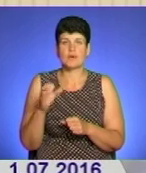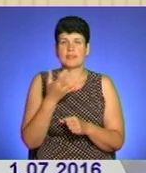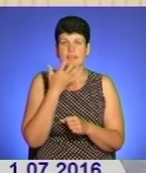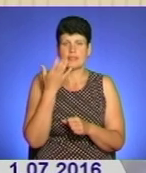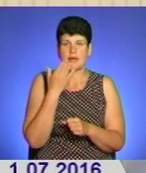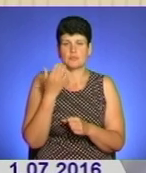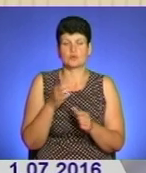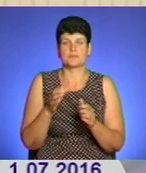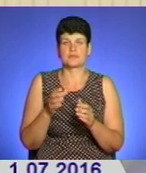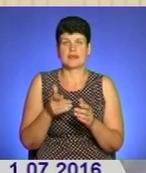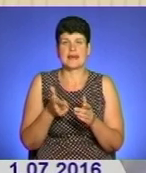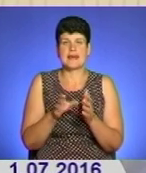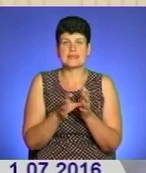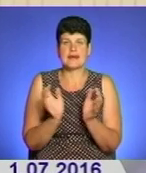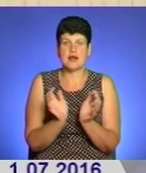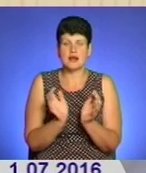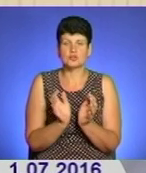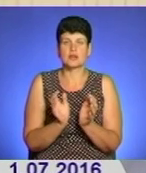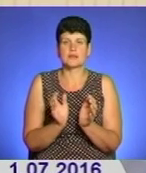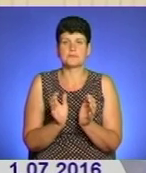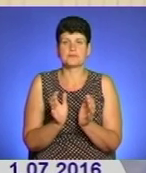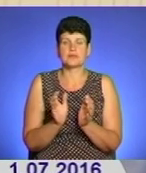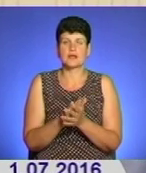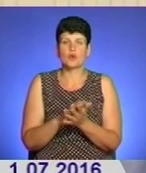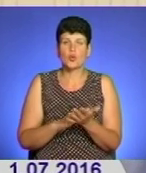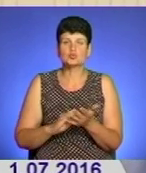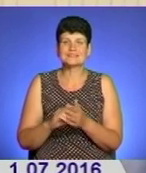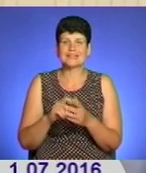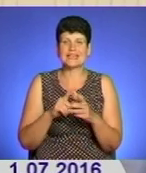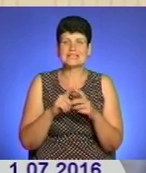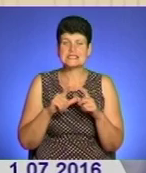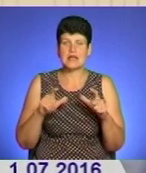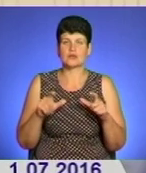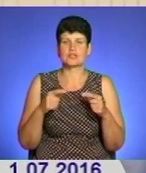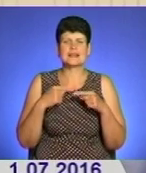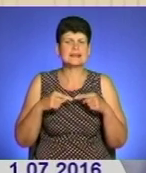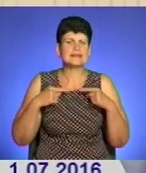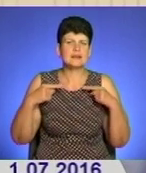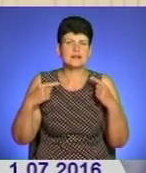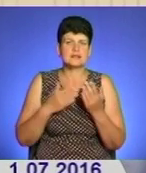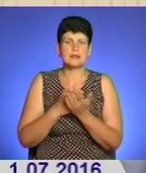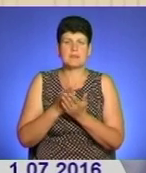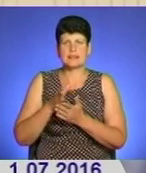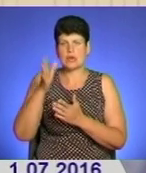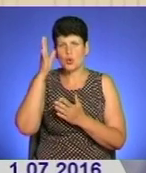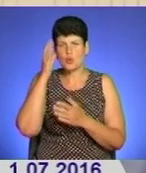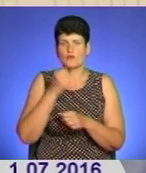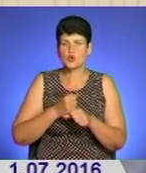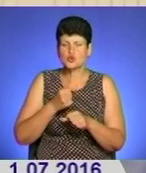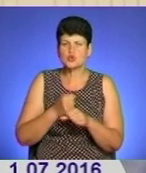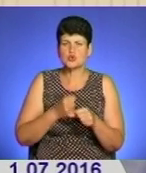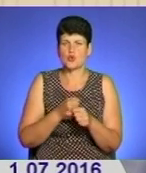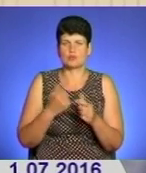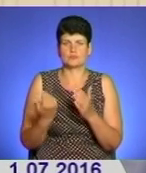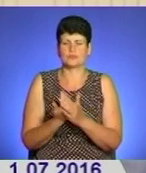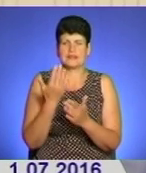біотеплогенератори, і утилізатори, тобто широкий спектр наукових розробок є, ми їх